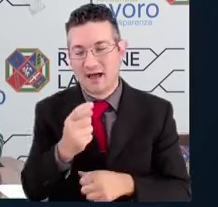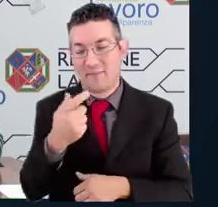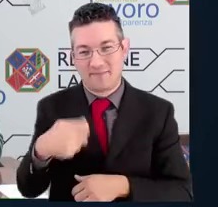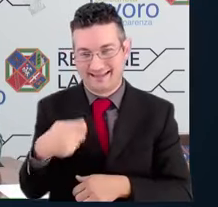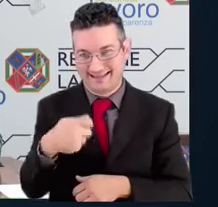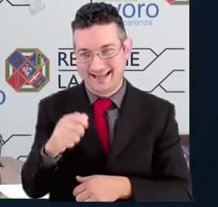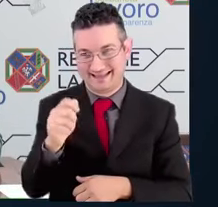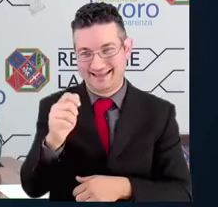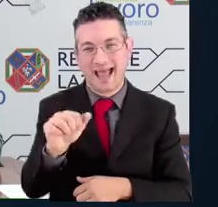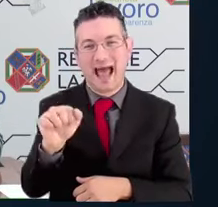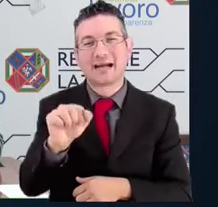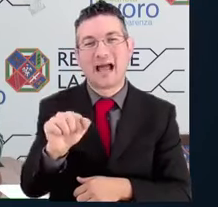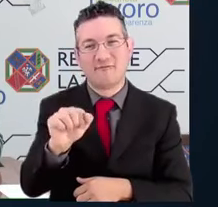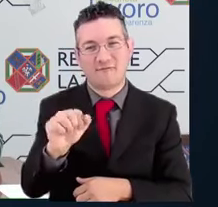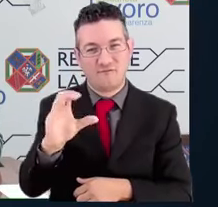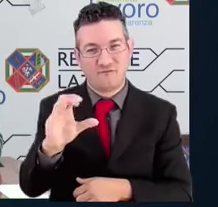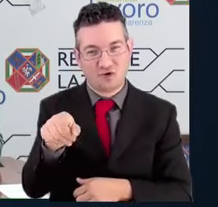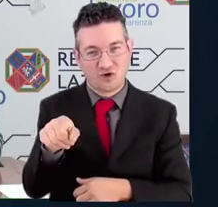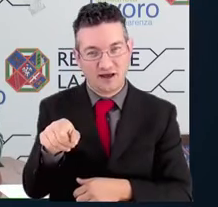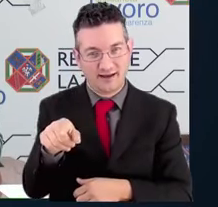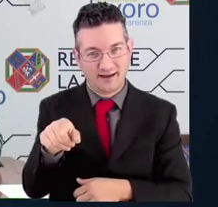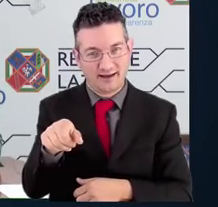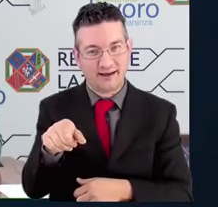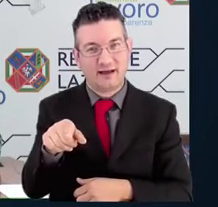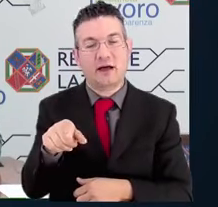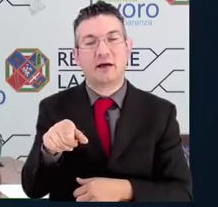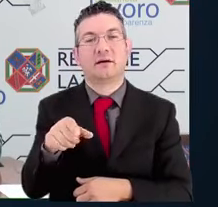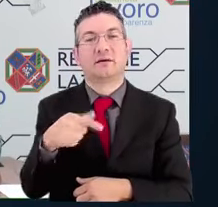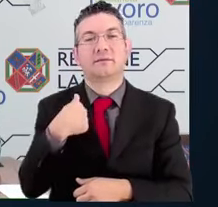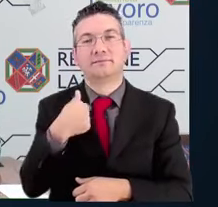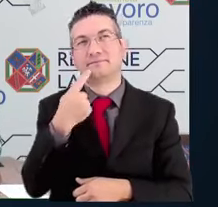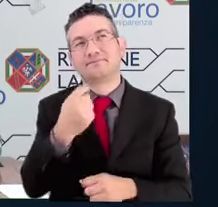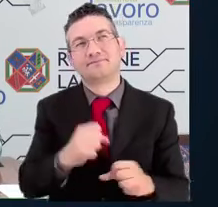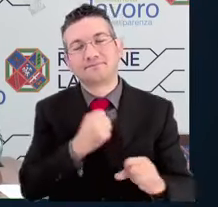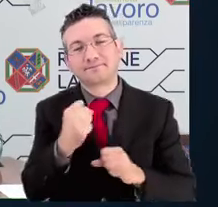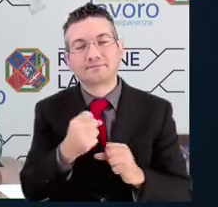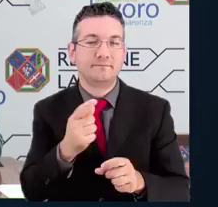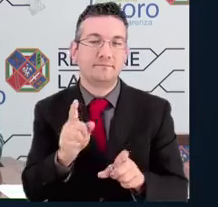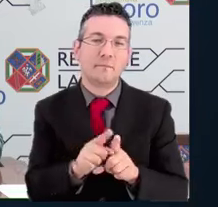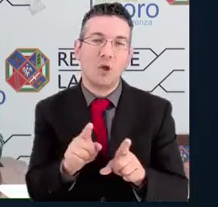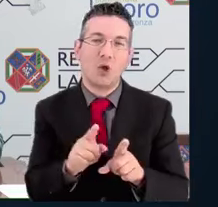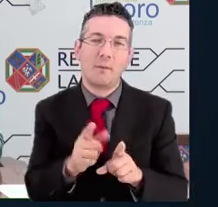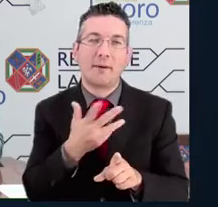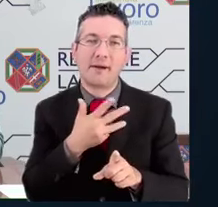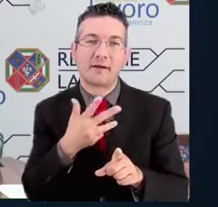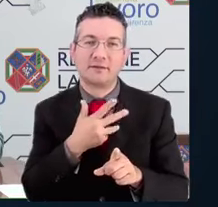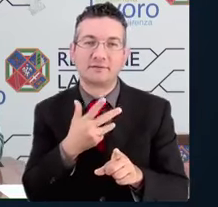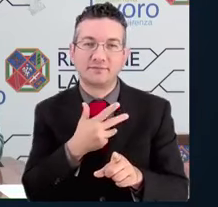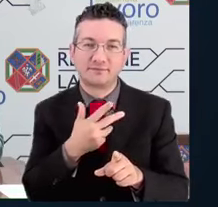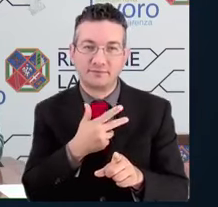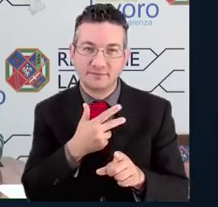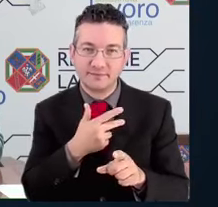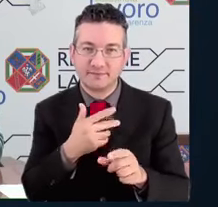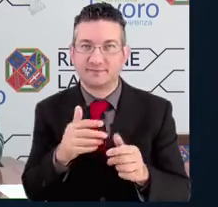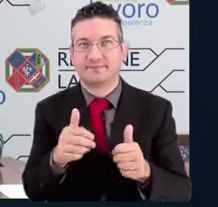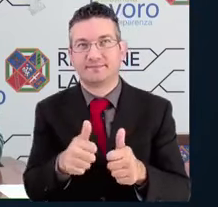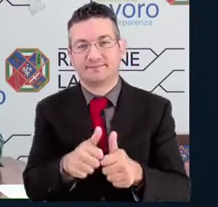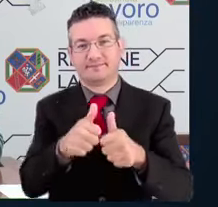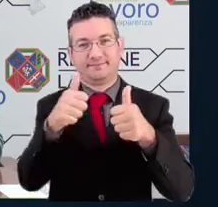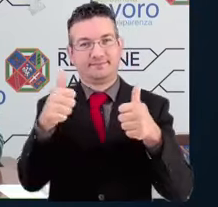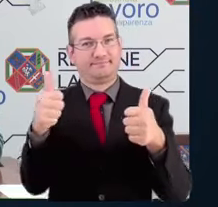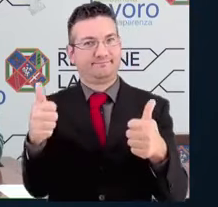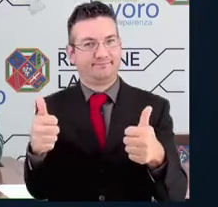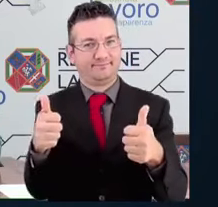parlò di un diciamo di un'annosa contrapposizione che si è vissuto sul nostro territorio